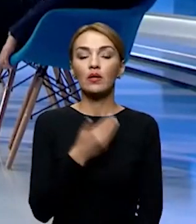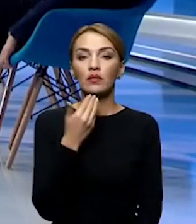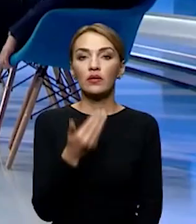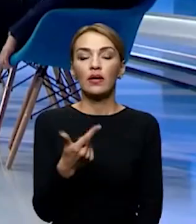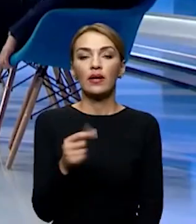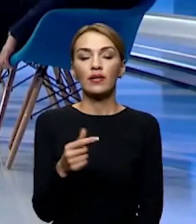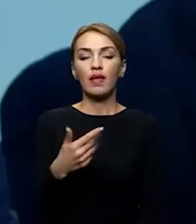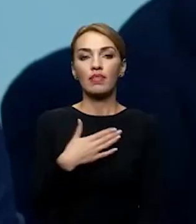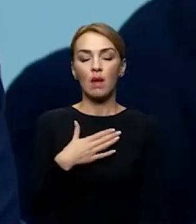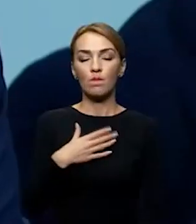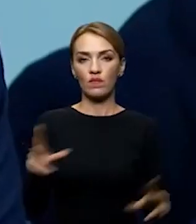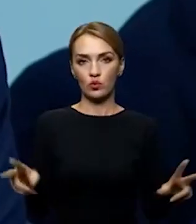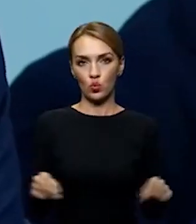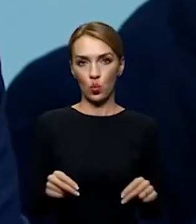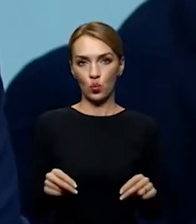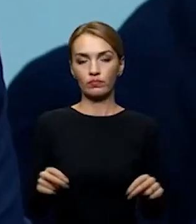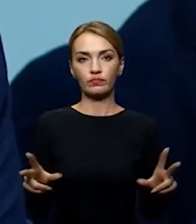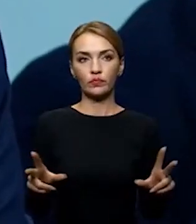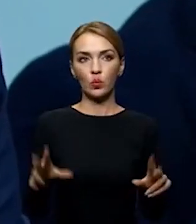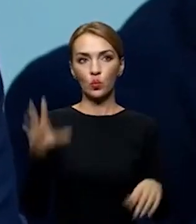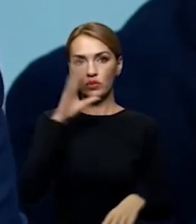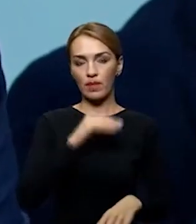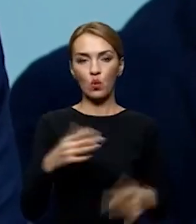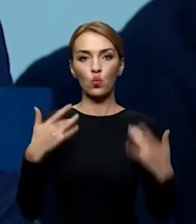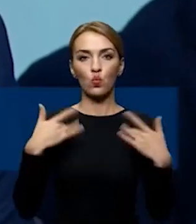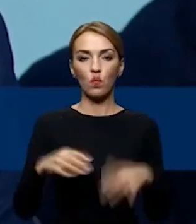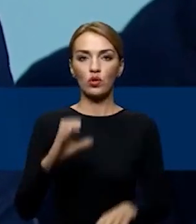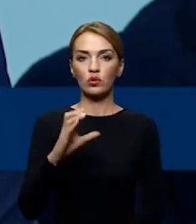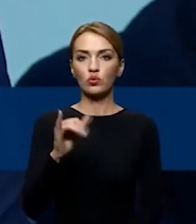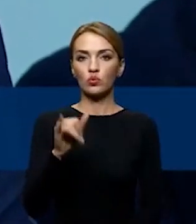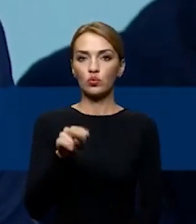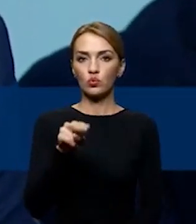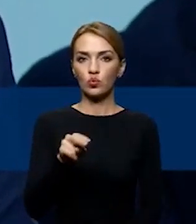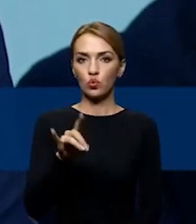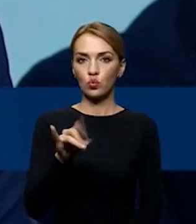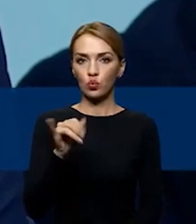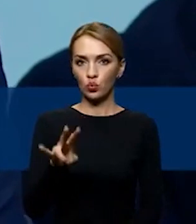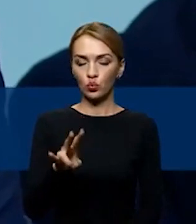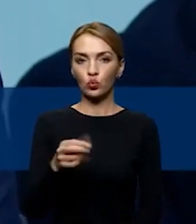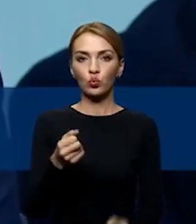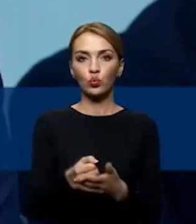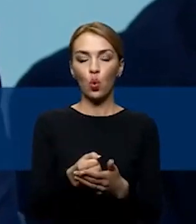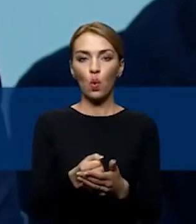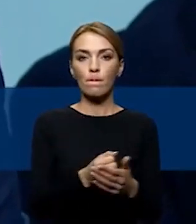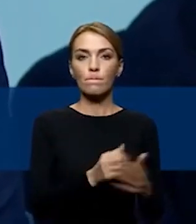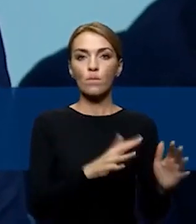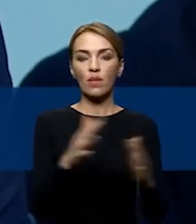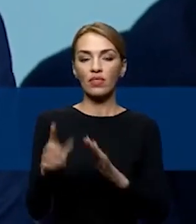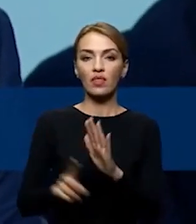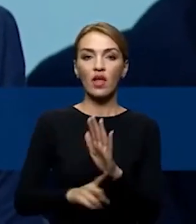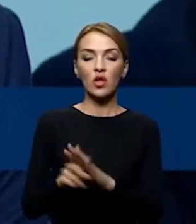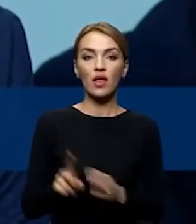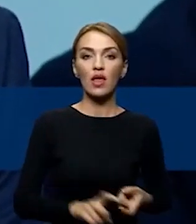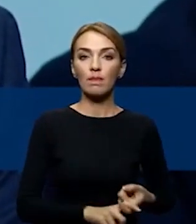повезло. Нам повезло, що ми успіли уволити Супрун до моменту початку епідемії, іначе у нас взагалі були б руїни.